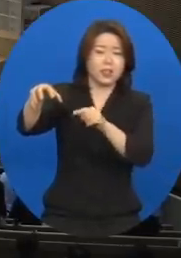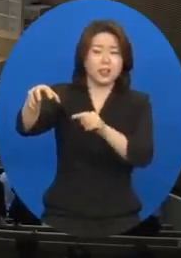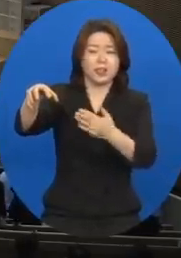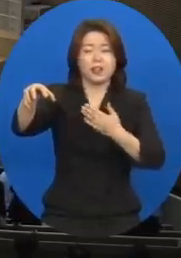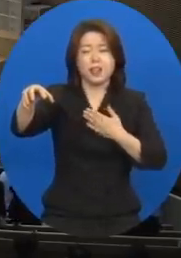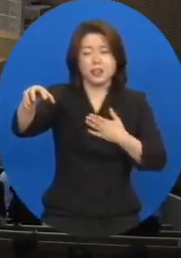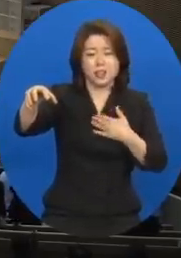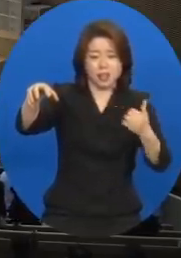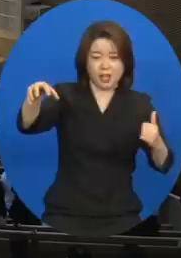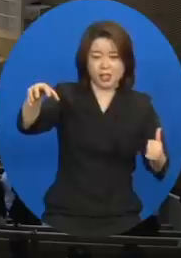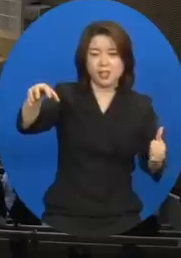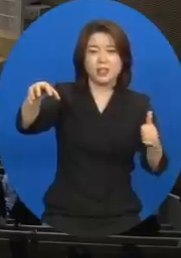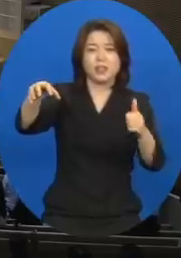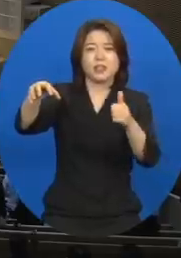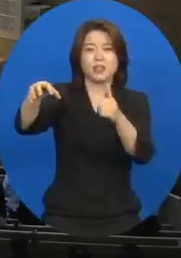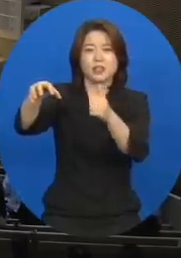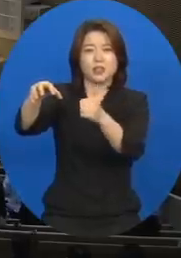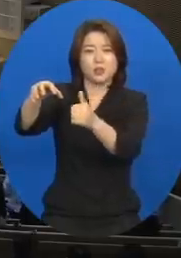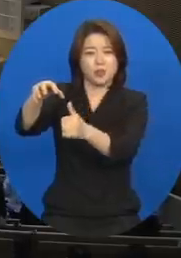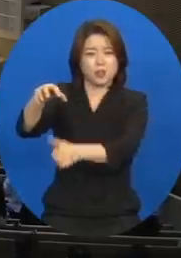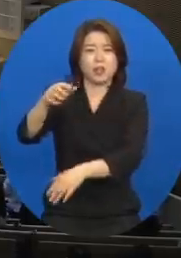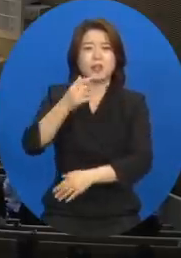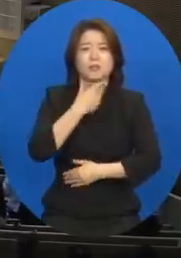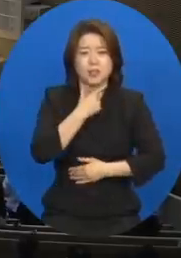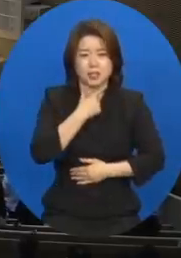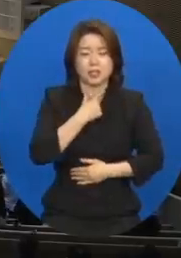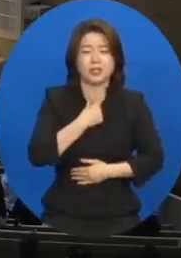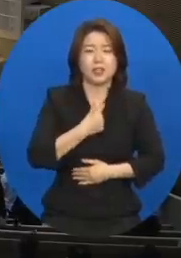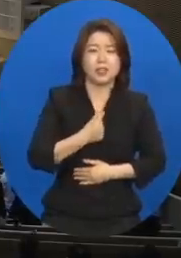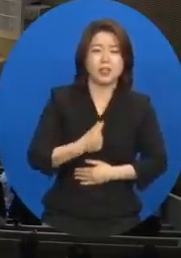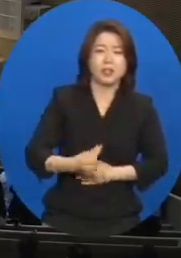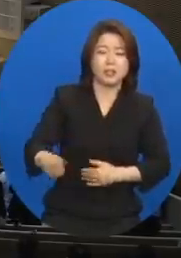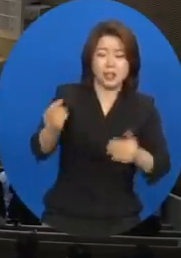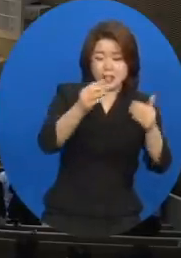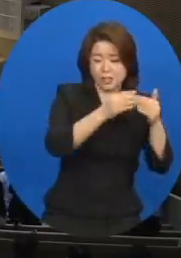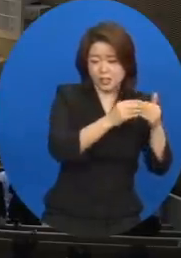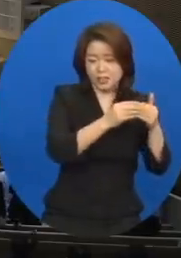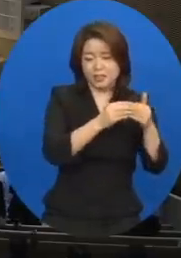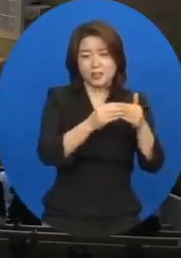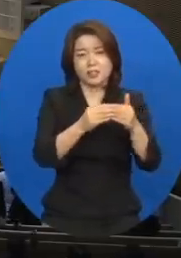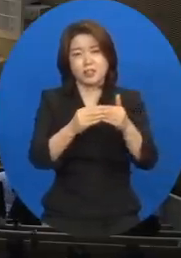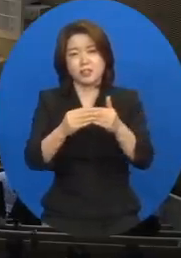그곳에 나 있기 원합니다.